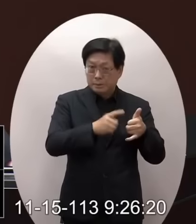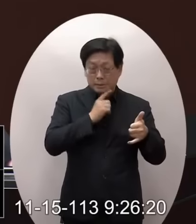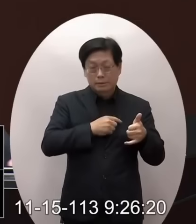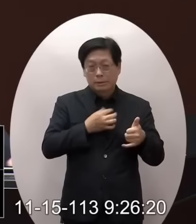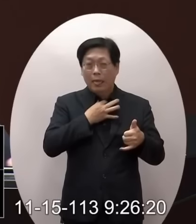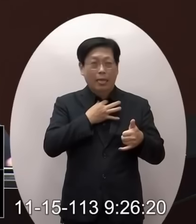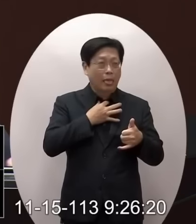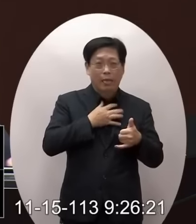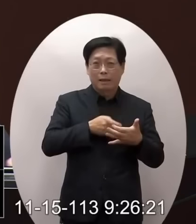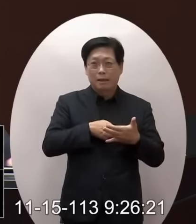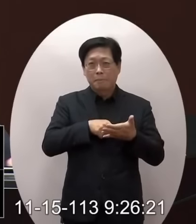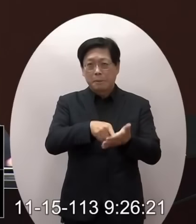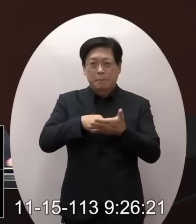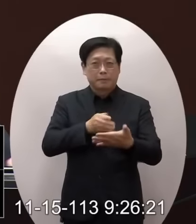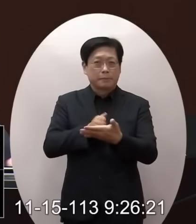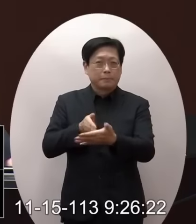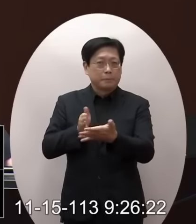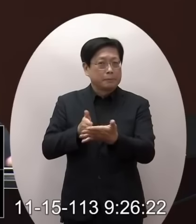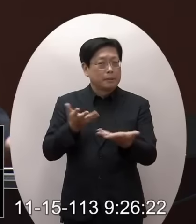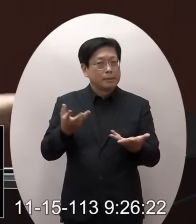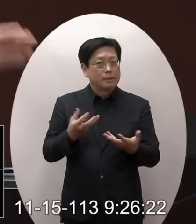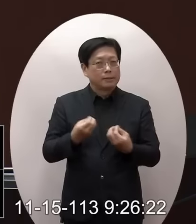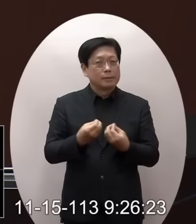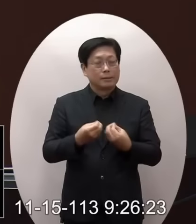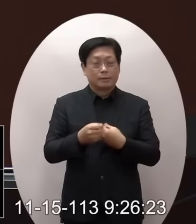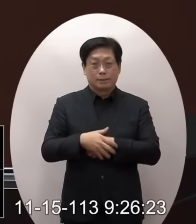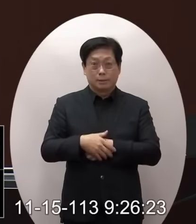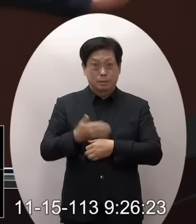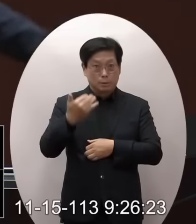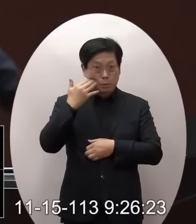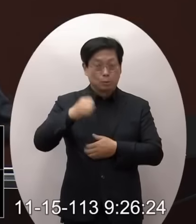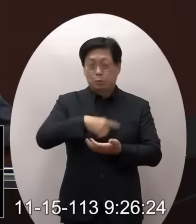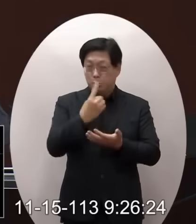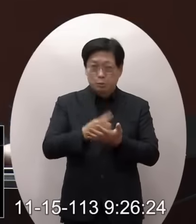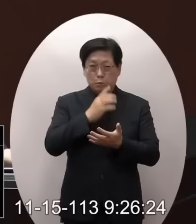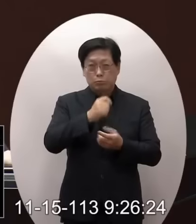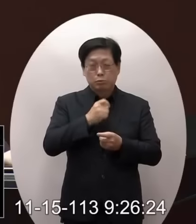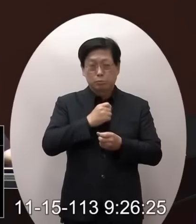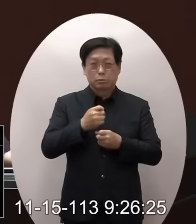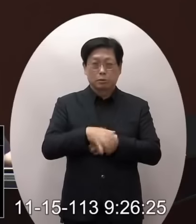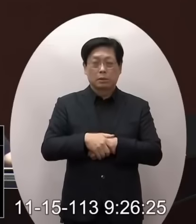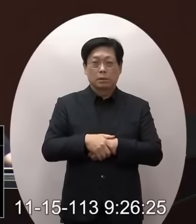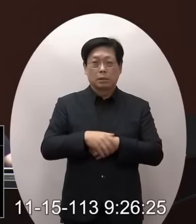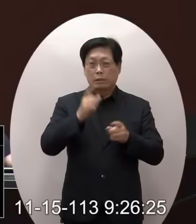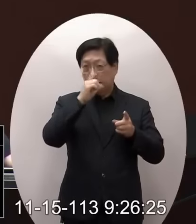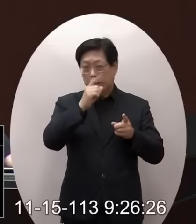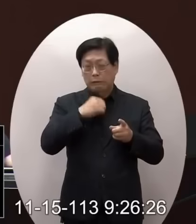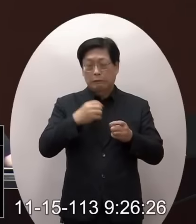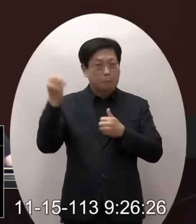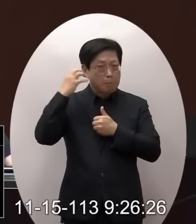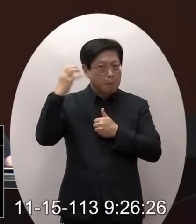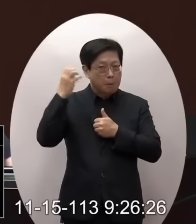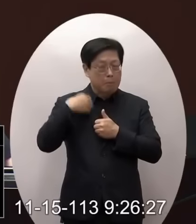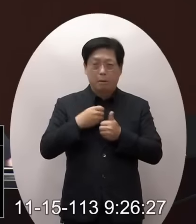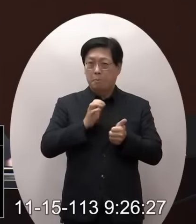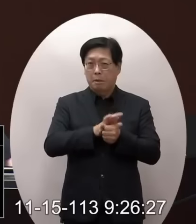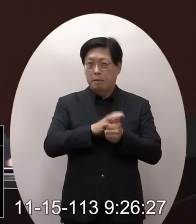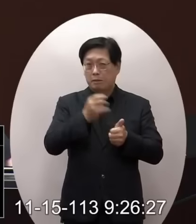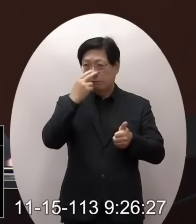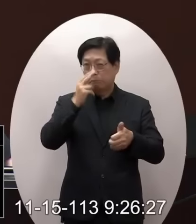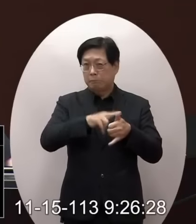可诉的冤屈？当所有的声音嗡嗡嗡的作响，都是帮加害者开脱的时